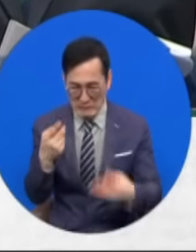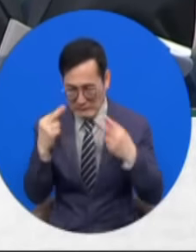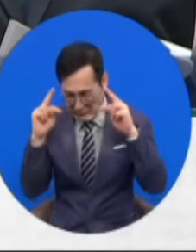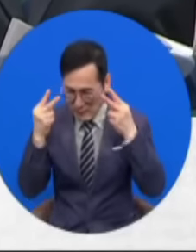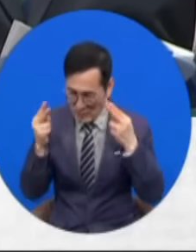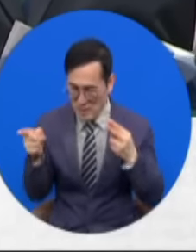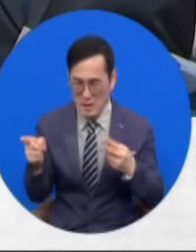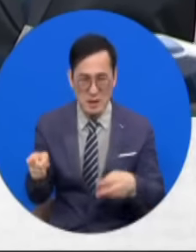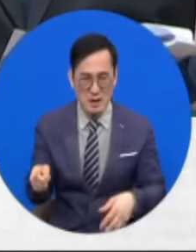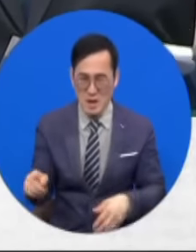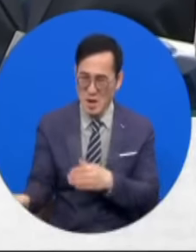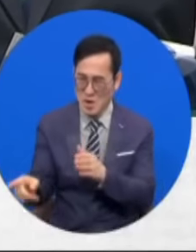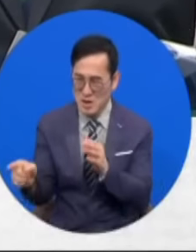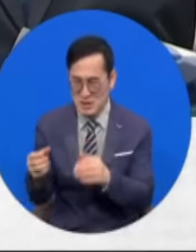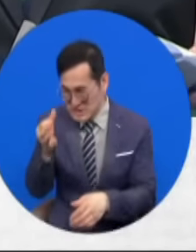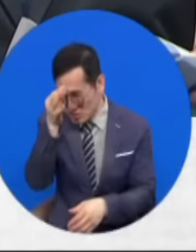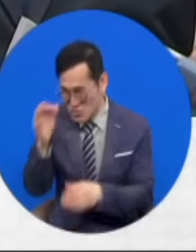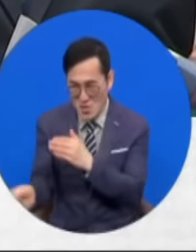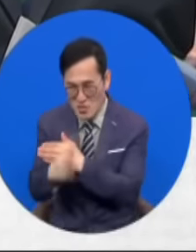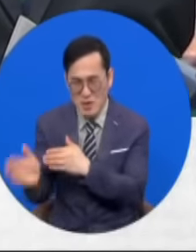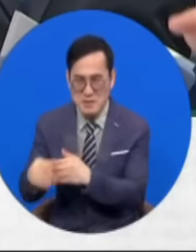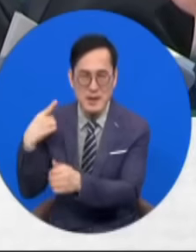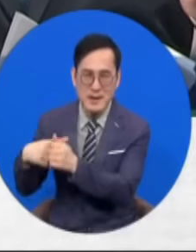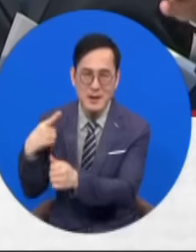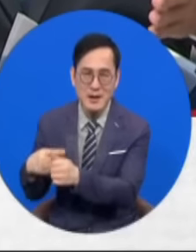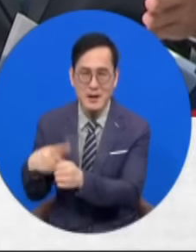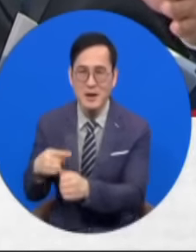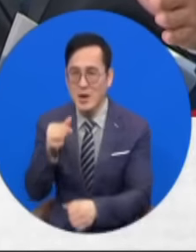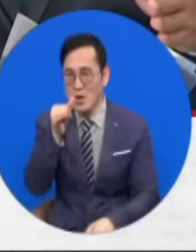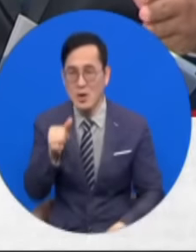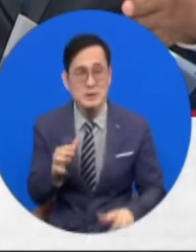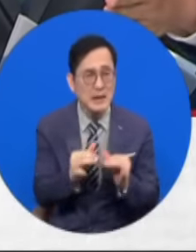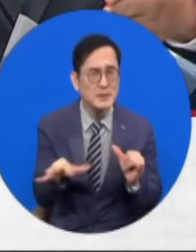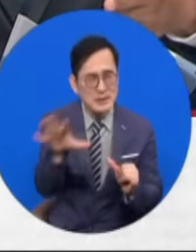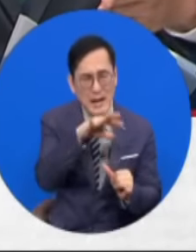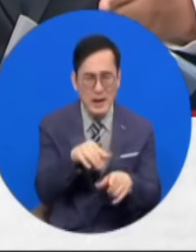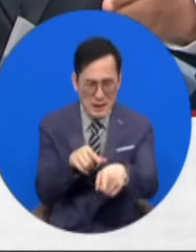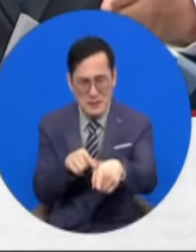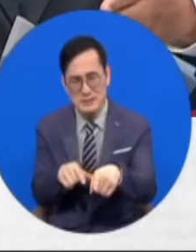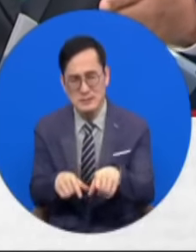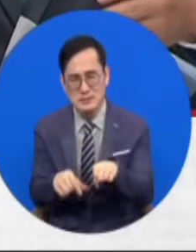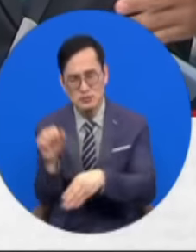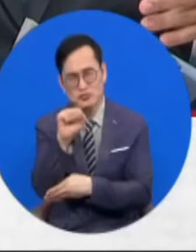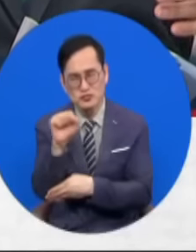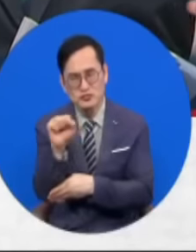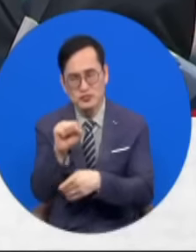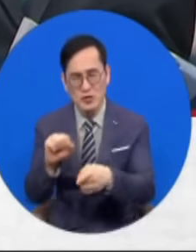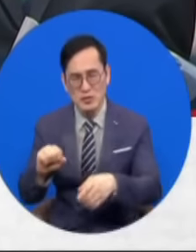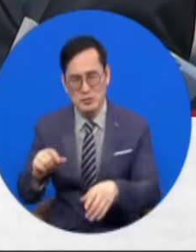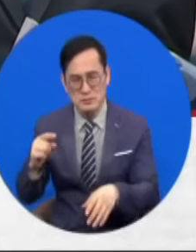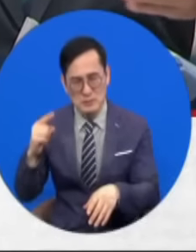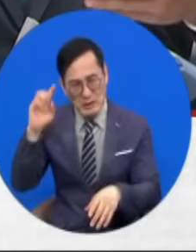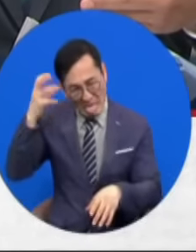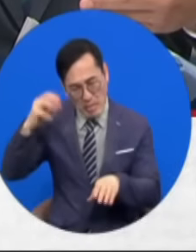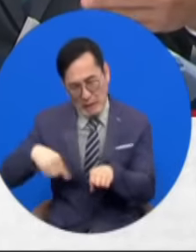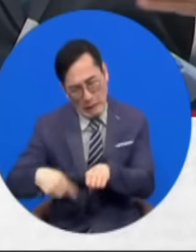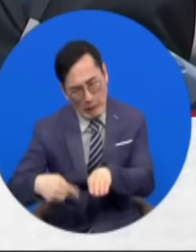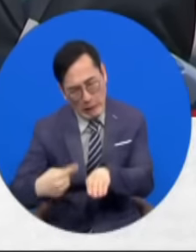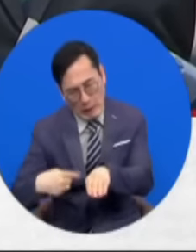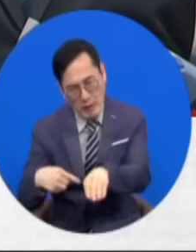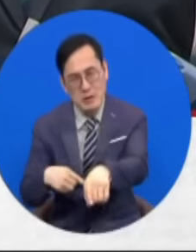뭔가 뭐 추측들 어 난무하고 있거든요 이런 것들을 바로 잡을 수 있는 것이 유일하게 경찰 아닙니까 경찰의 입장에 의하면 이게